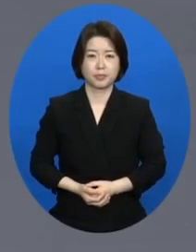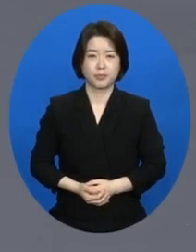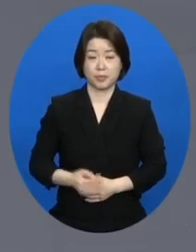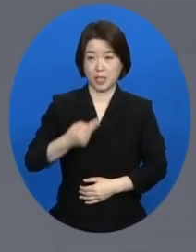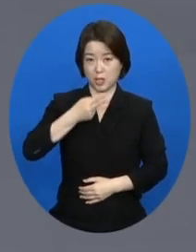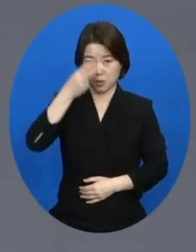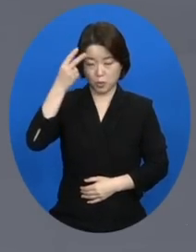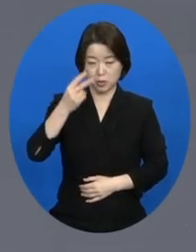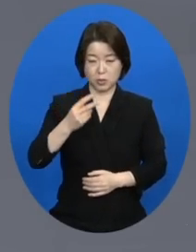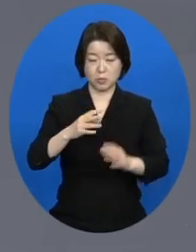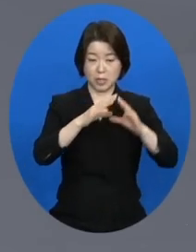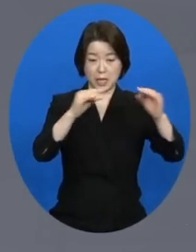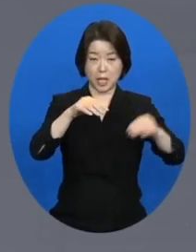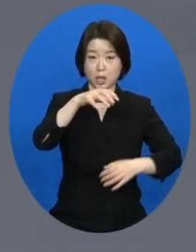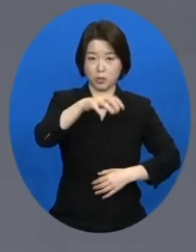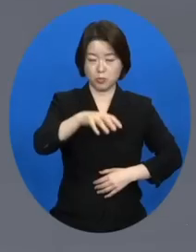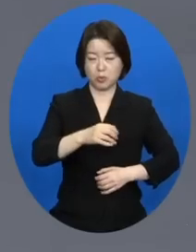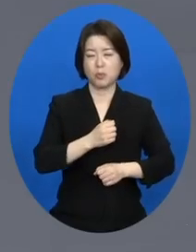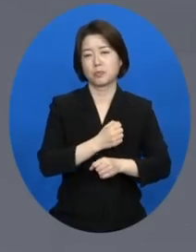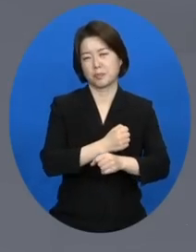요셉은 애굽으로 가야만 했죠.